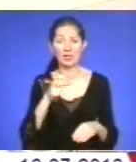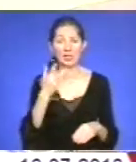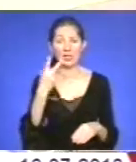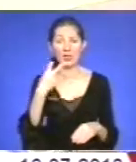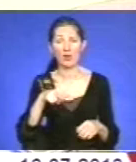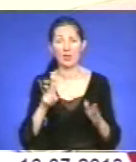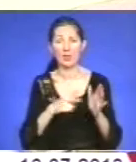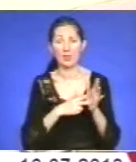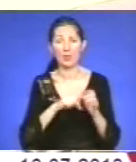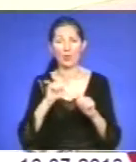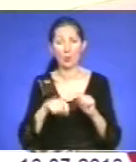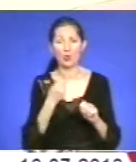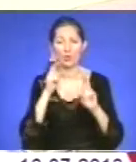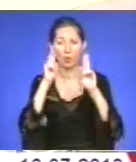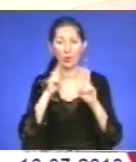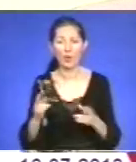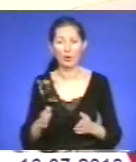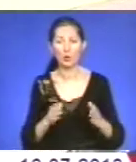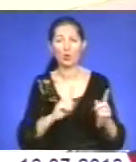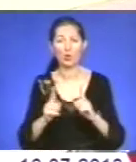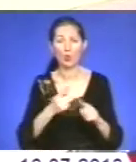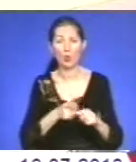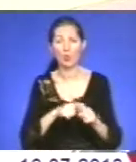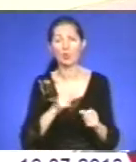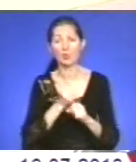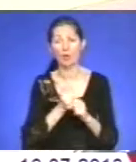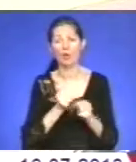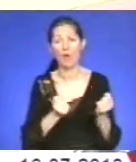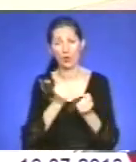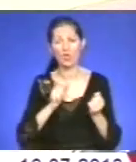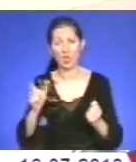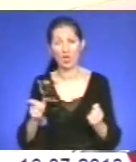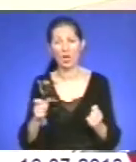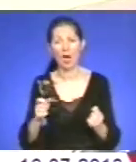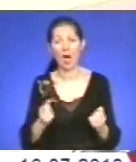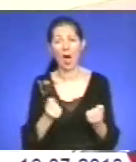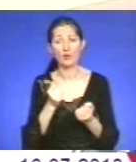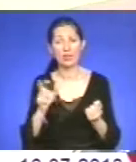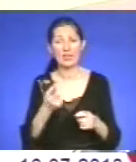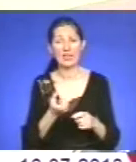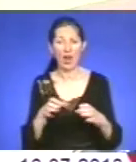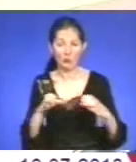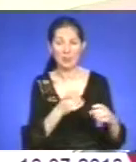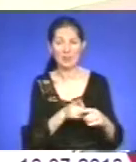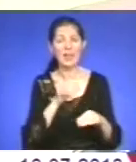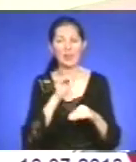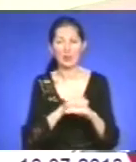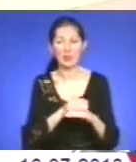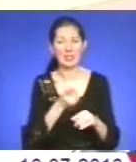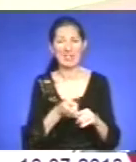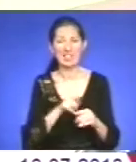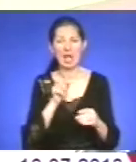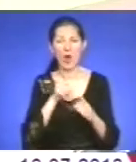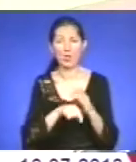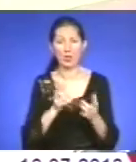2327 порушень правил дорожнього руху, які допустили водії автобусів. Це зафіксовані. Це не означає, що тільки стільки порушень було